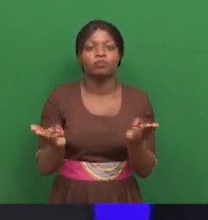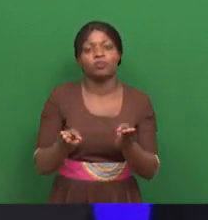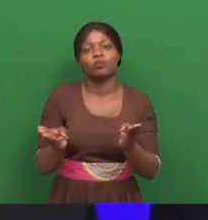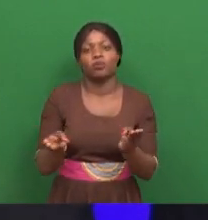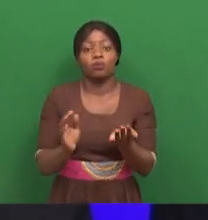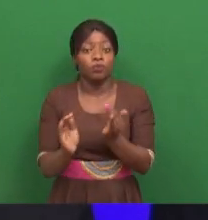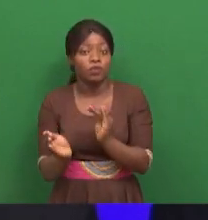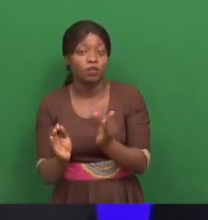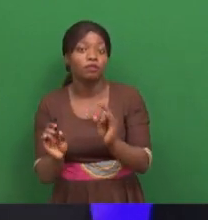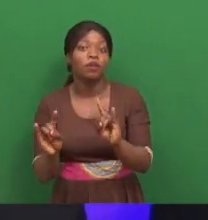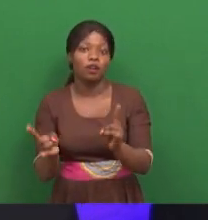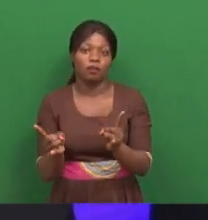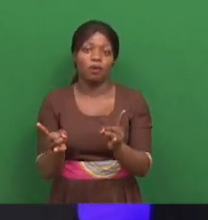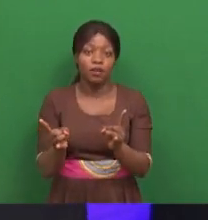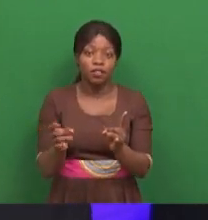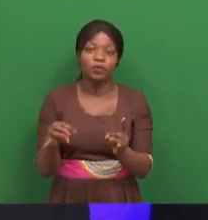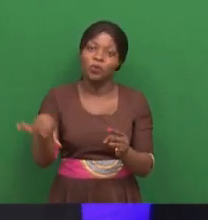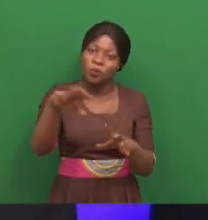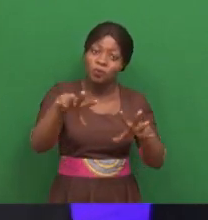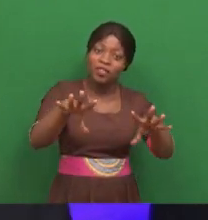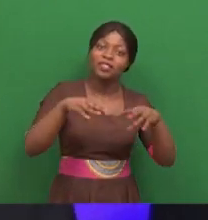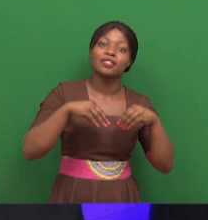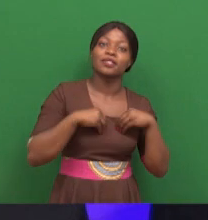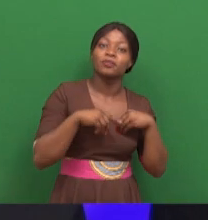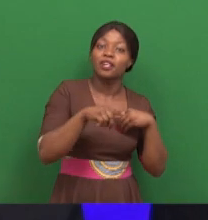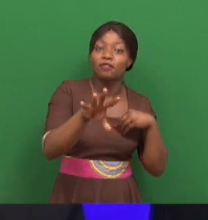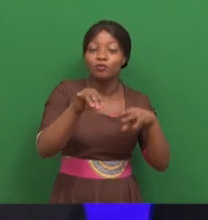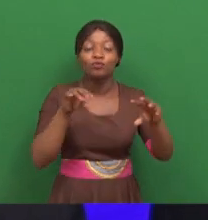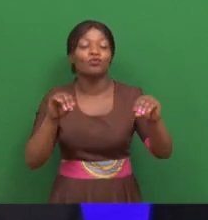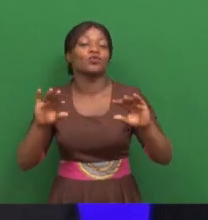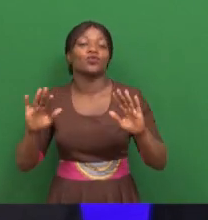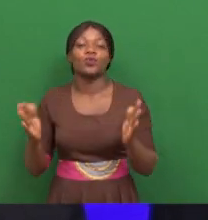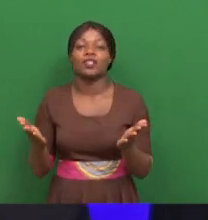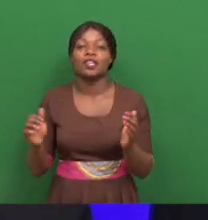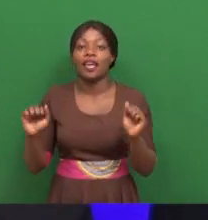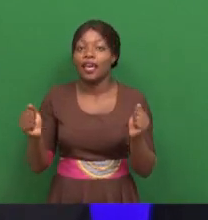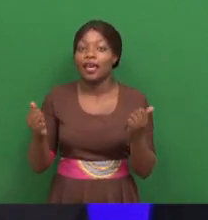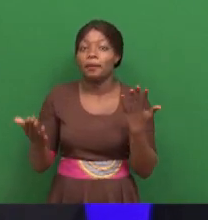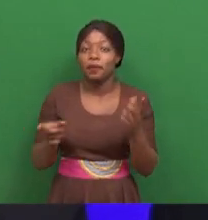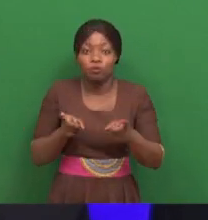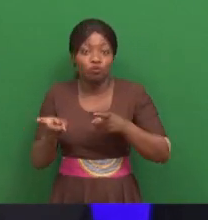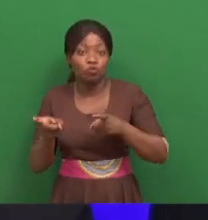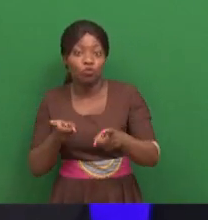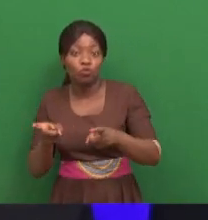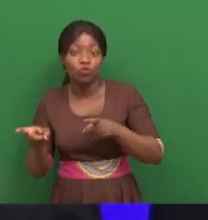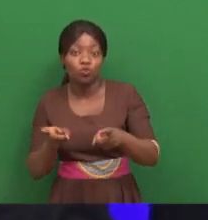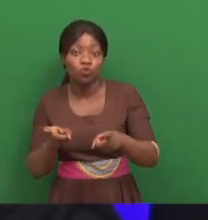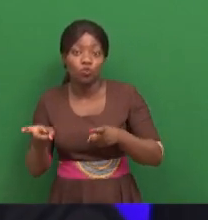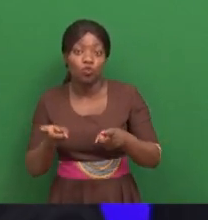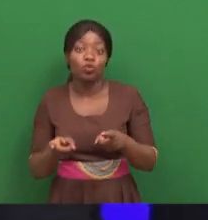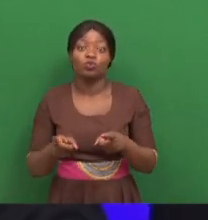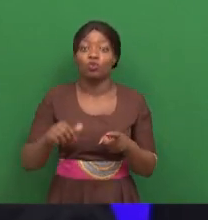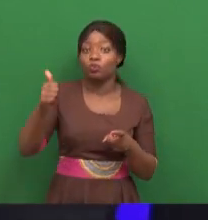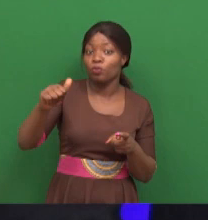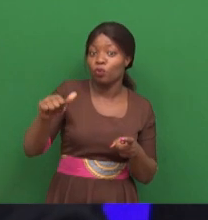ngatizvidzisei kuti zvabuda musarudze izvozvo ngatitambirei izvozvo toya panyaya yekukontrola nekuisa vanhu vane